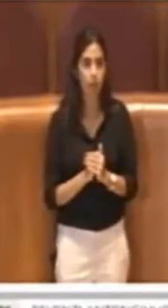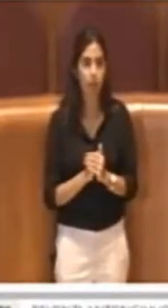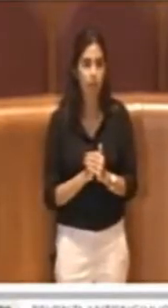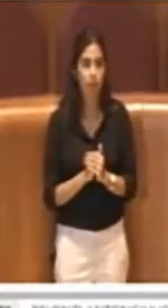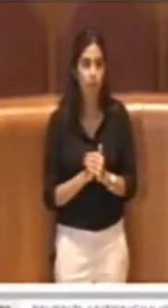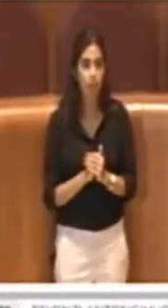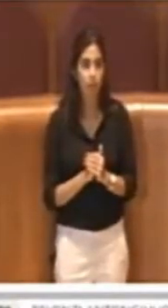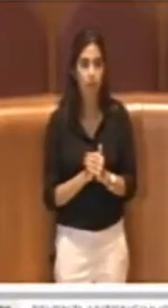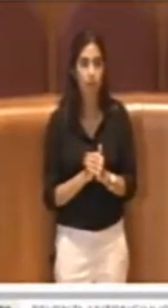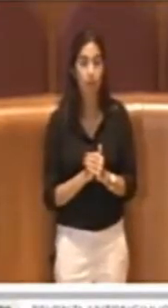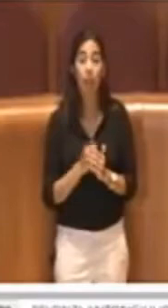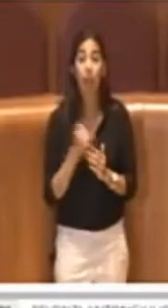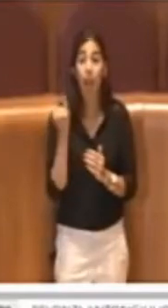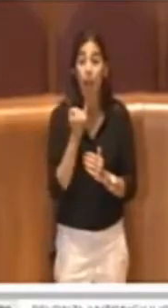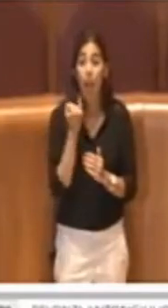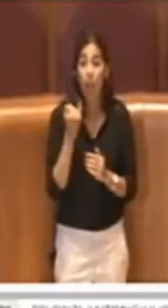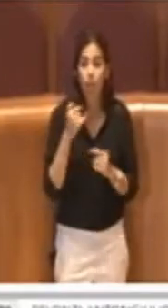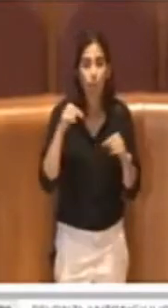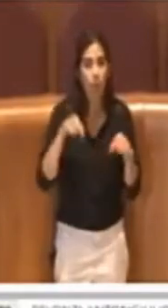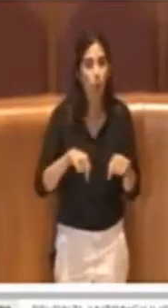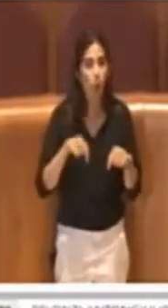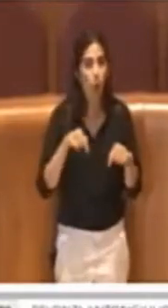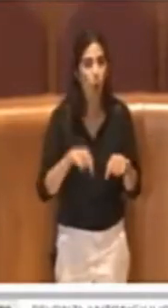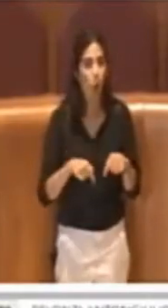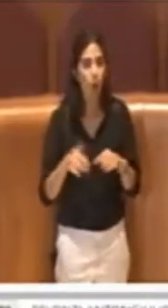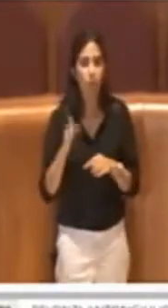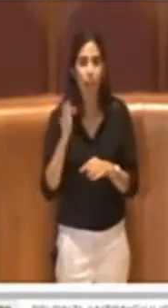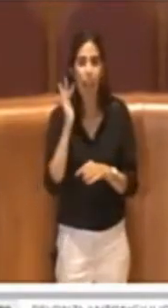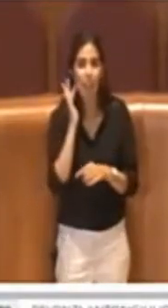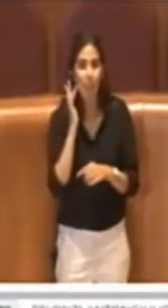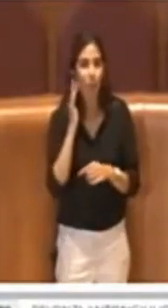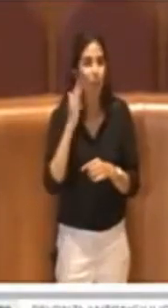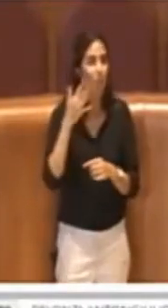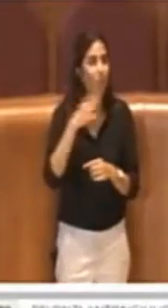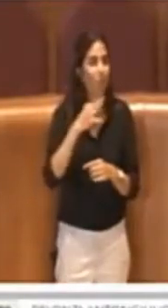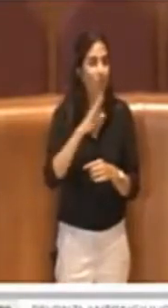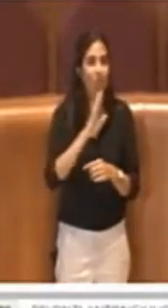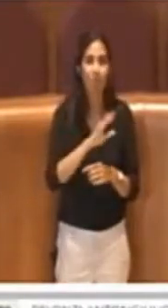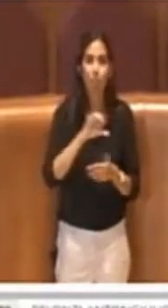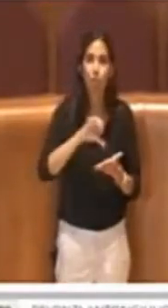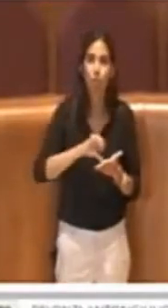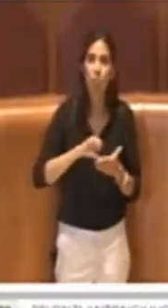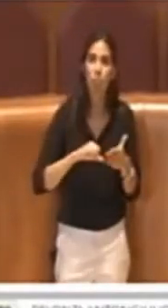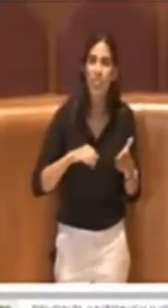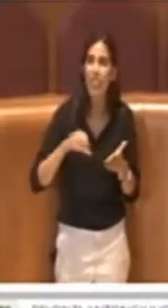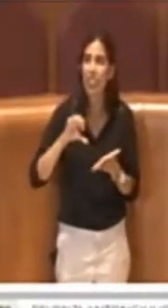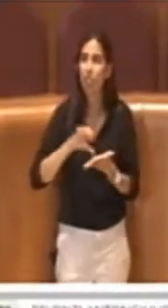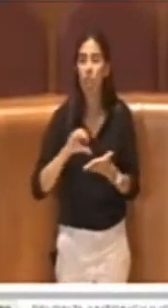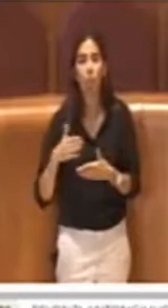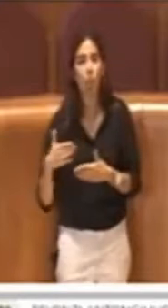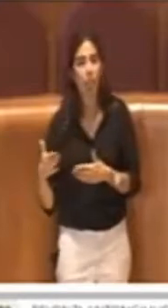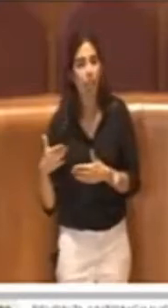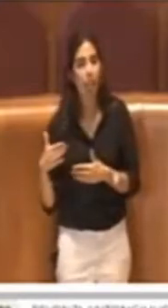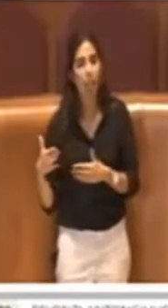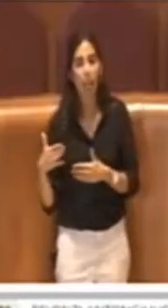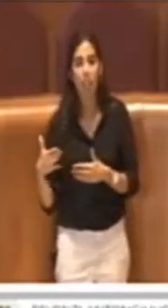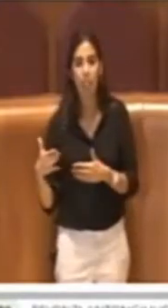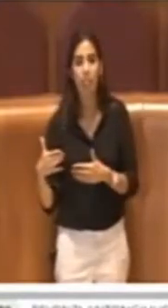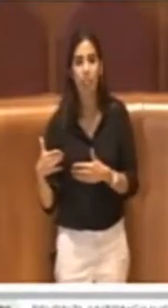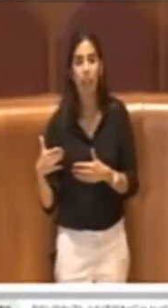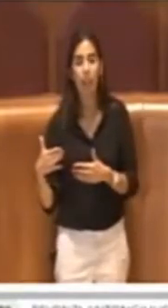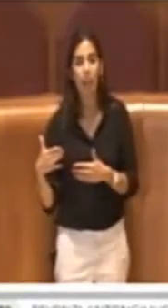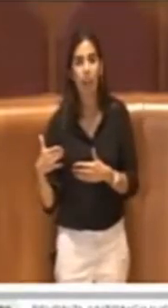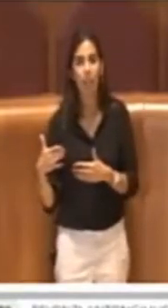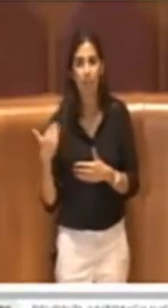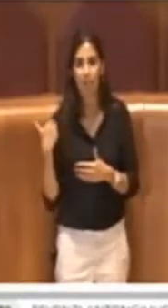sentire e ascoltare oggi le parole del centro-sinistra, ma anche del centro-destra, negli interventi che mi